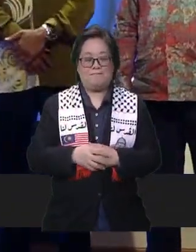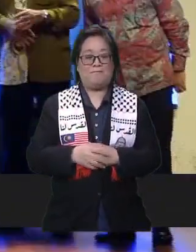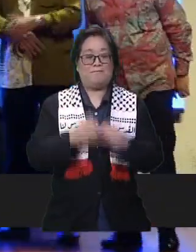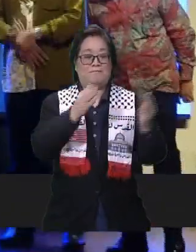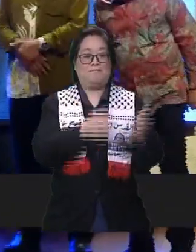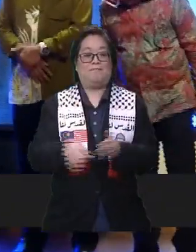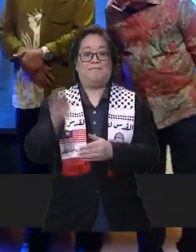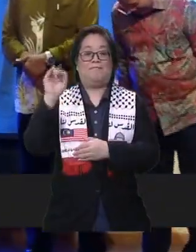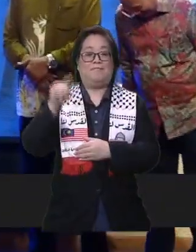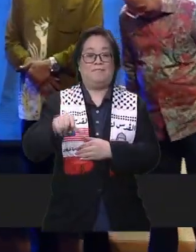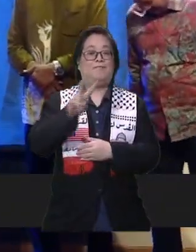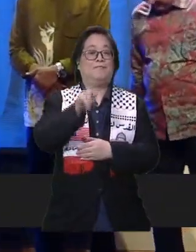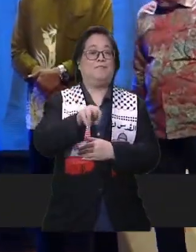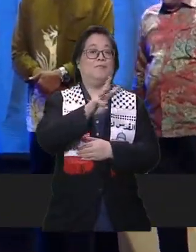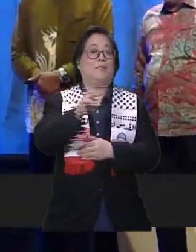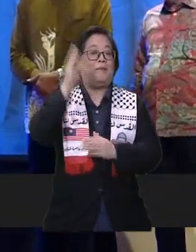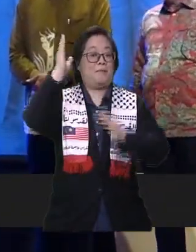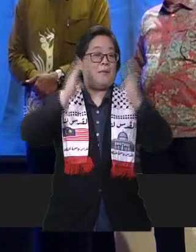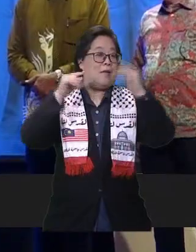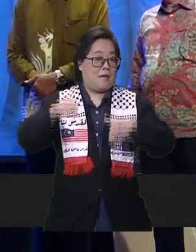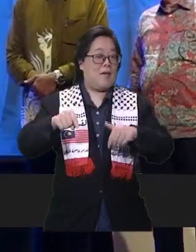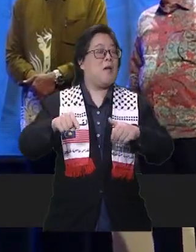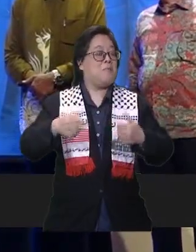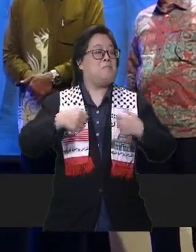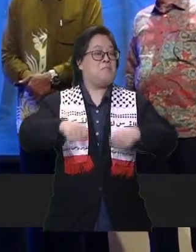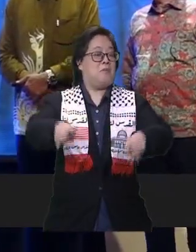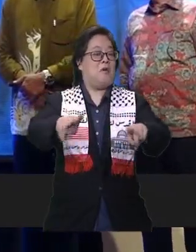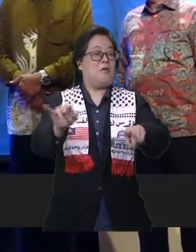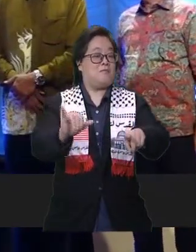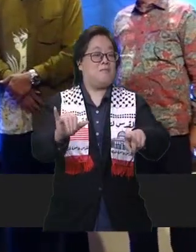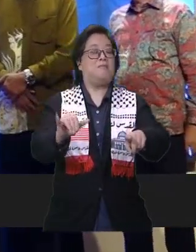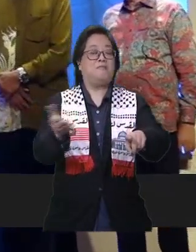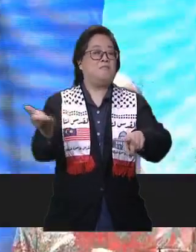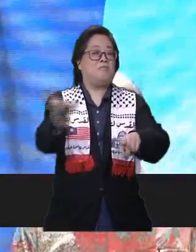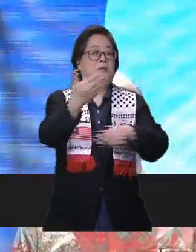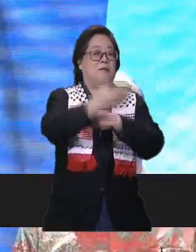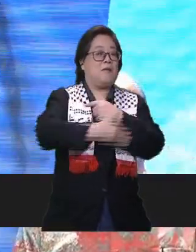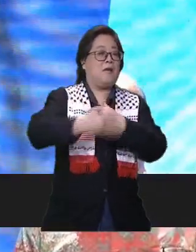Penganjuran AUG 2026 di Malaysia juga berpotensi memberi